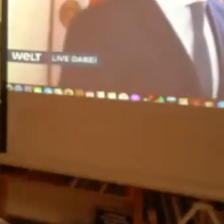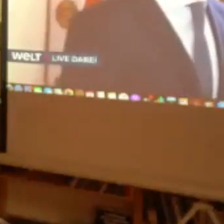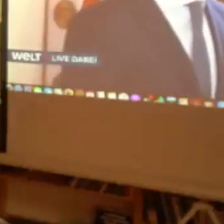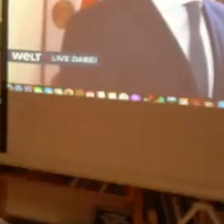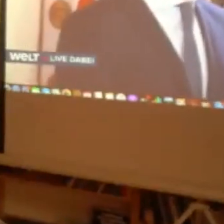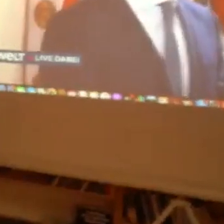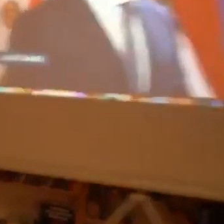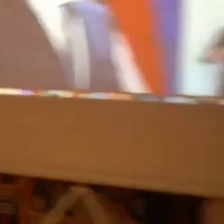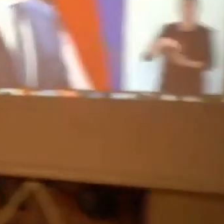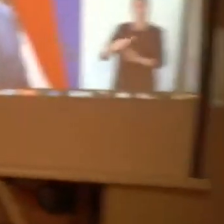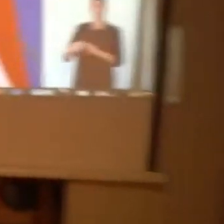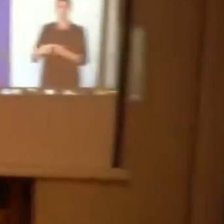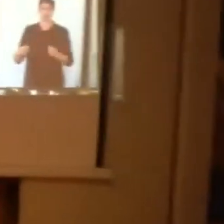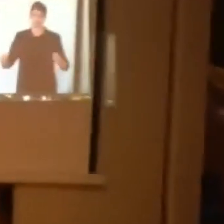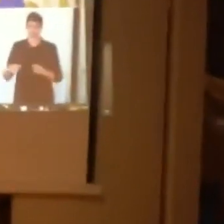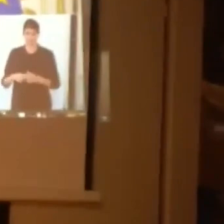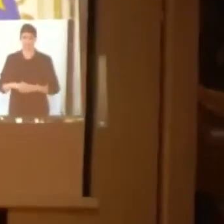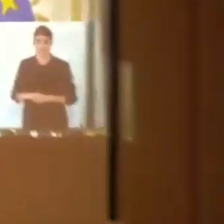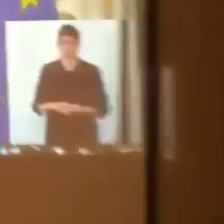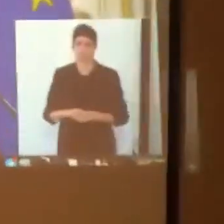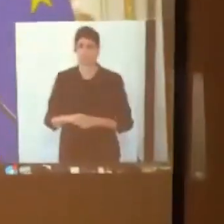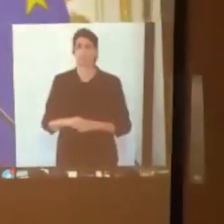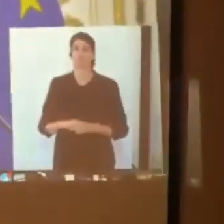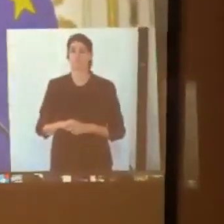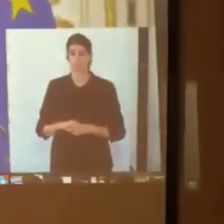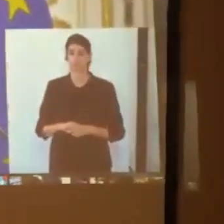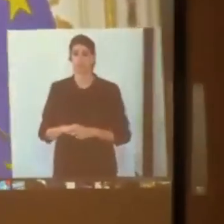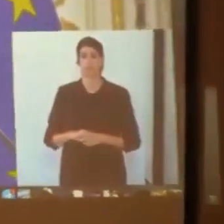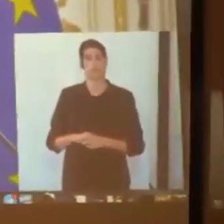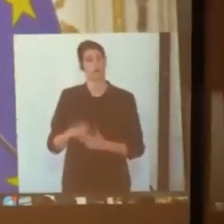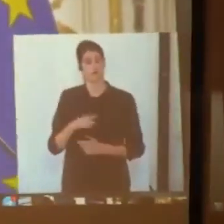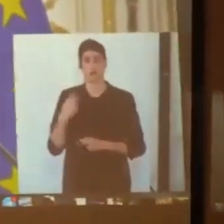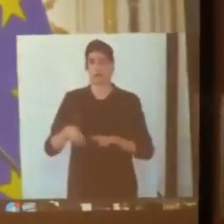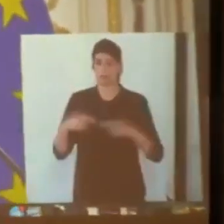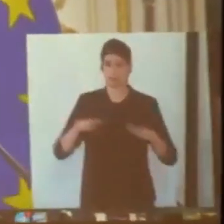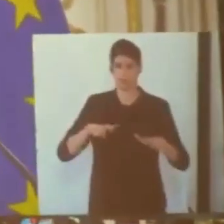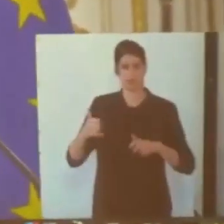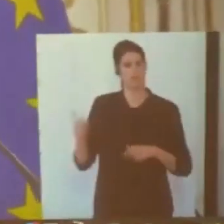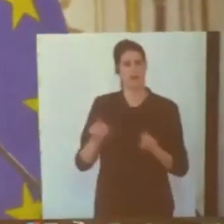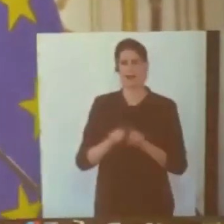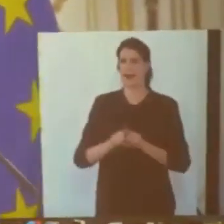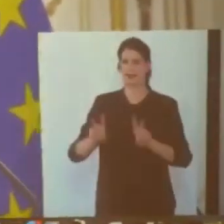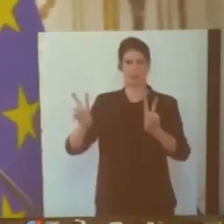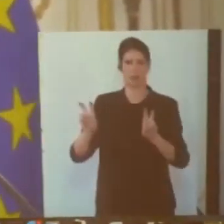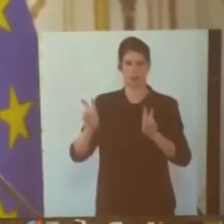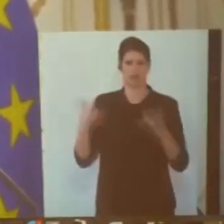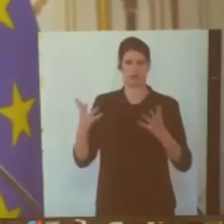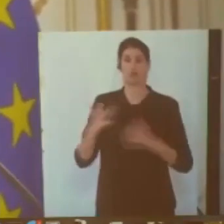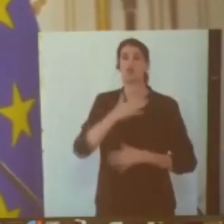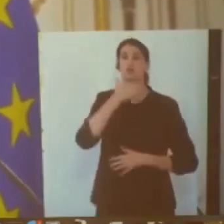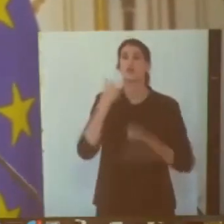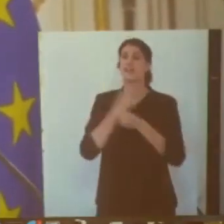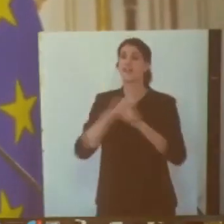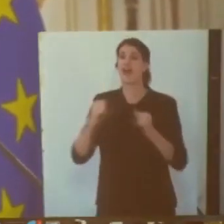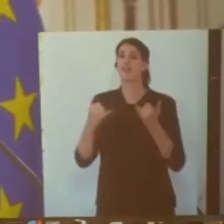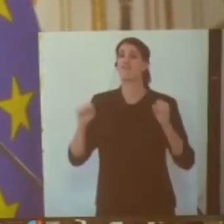als Bundesregierung dem Zugang folgen, den wir auch bisher gewählt haben, nämlich so viel Freiheit wie möglich und so viel Einschränkung